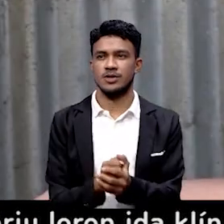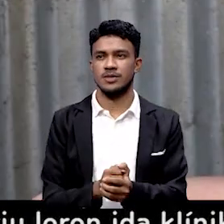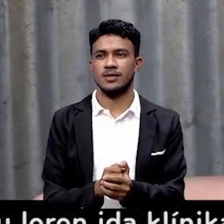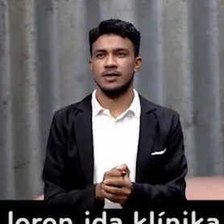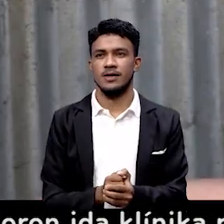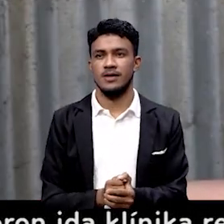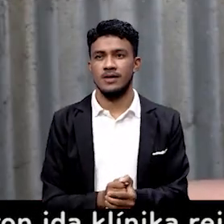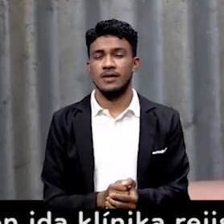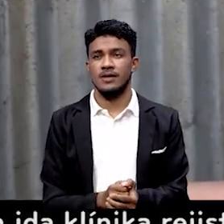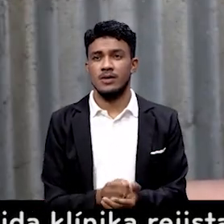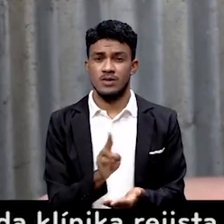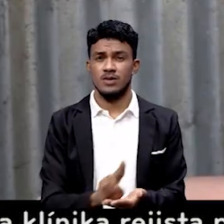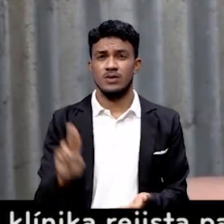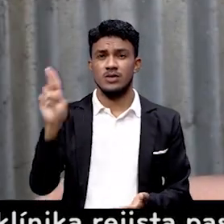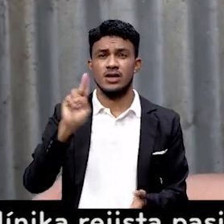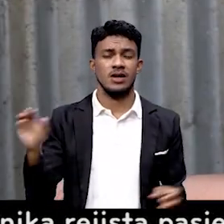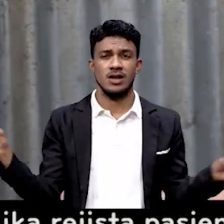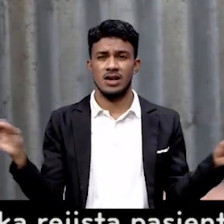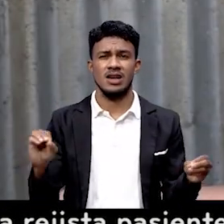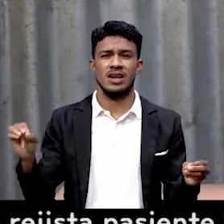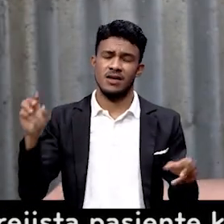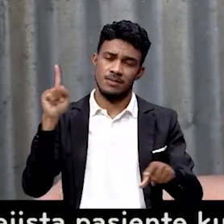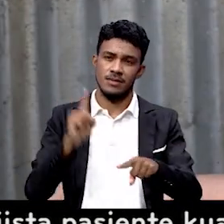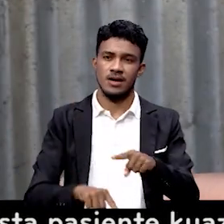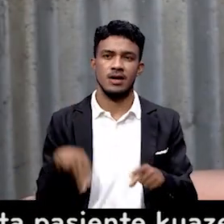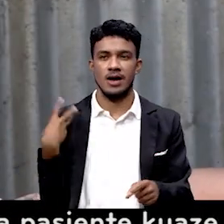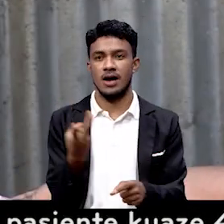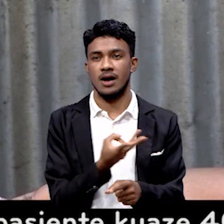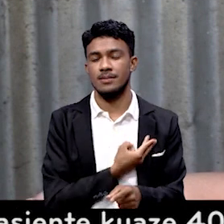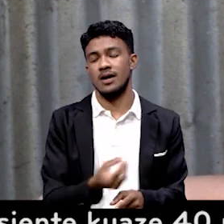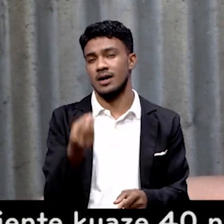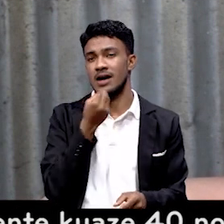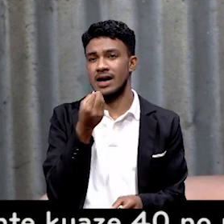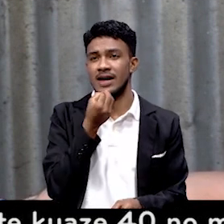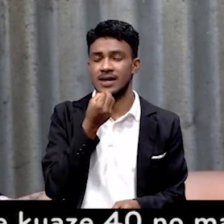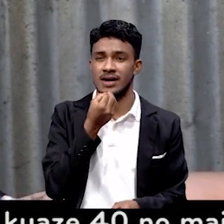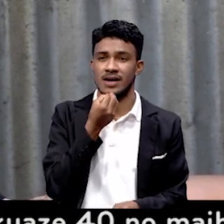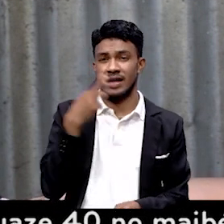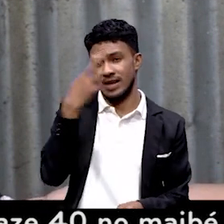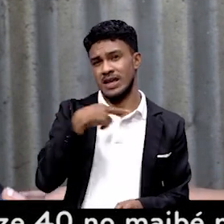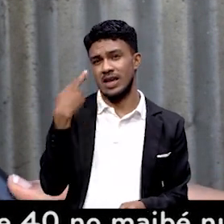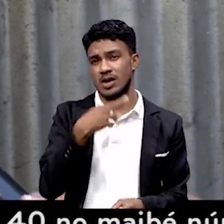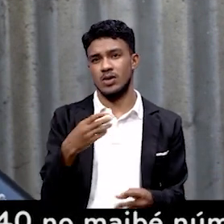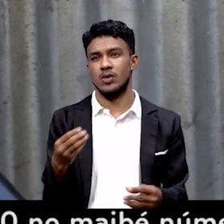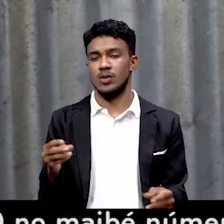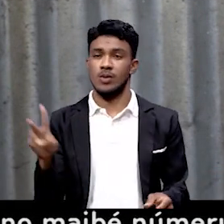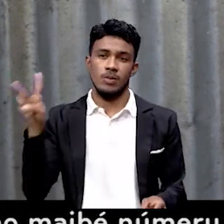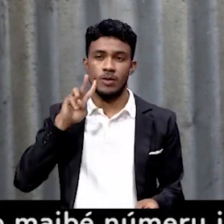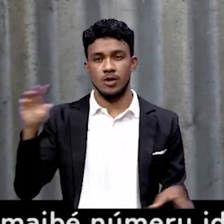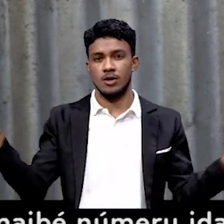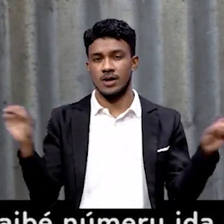itu mai lato ni kami hai tu marang di. Ni